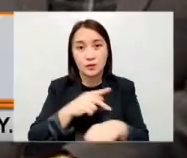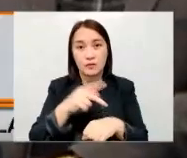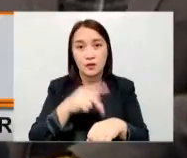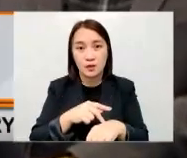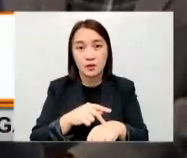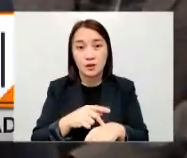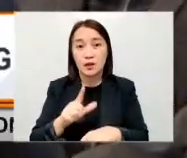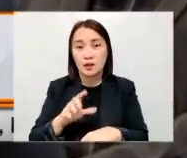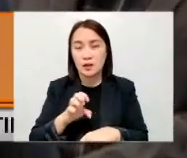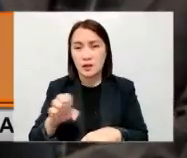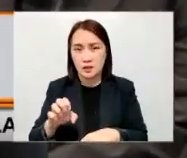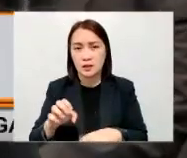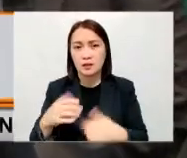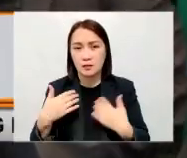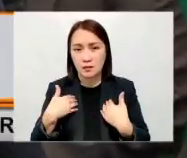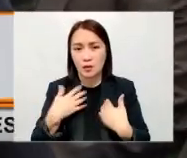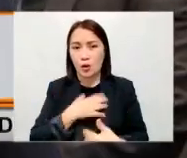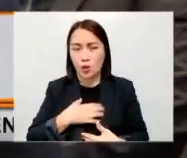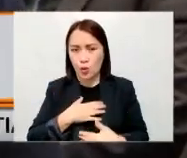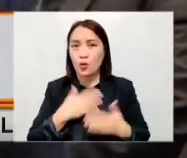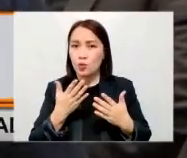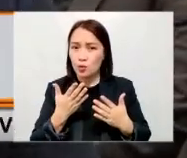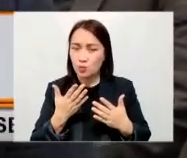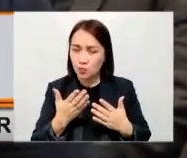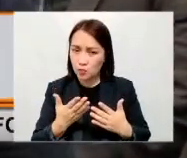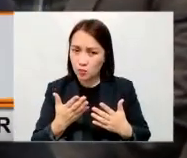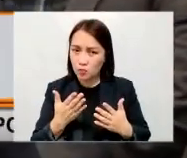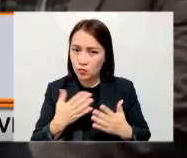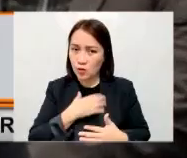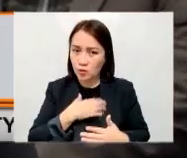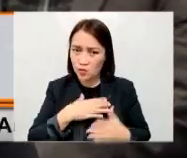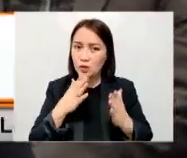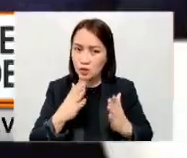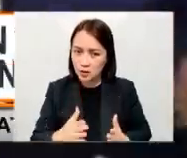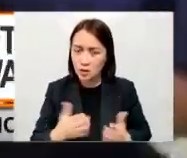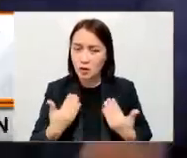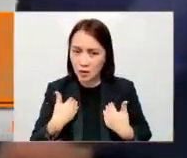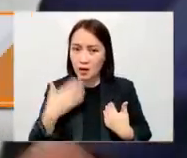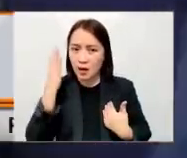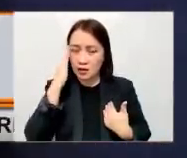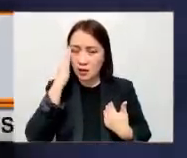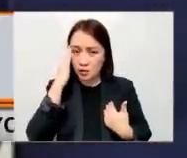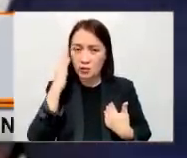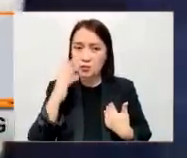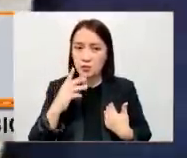Given the fact that the complainant is very well known, widely known throughout this country and very, very